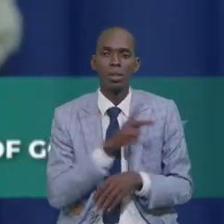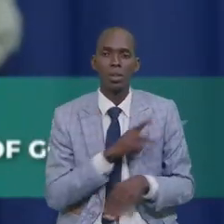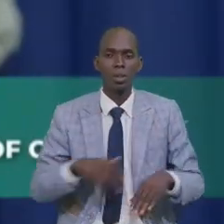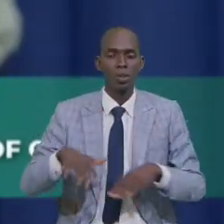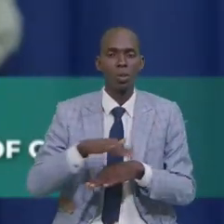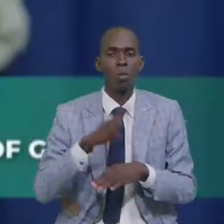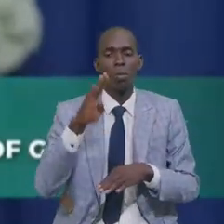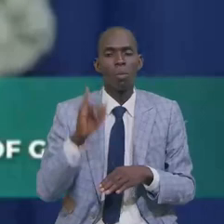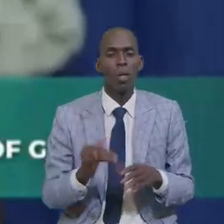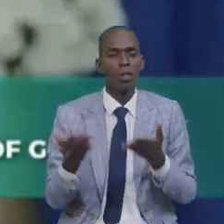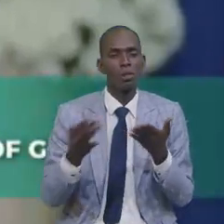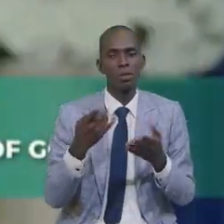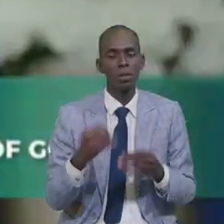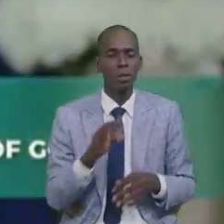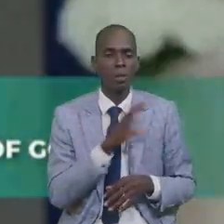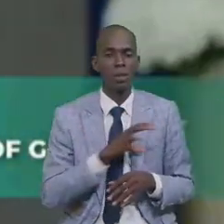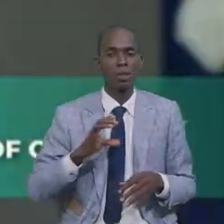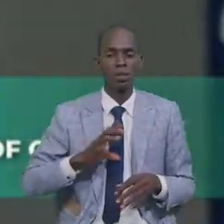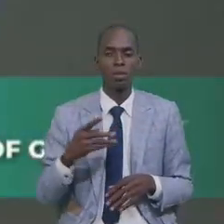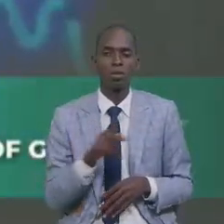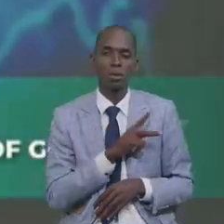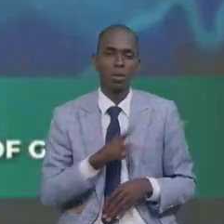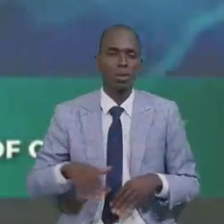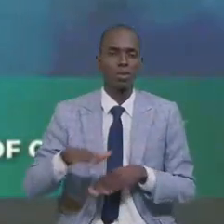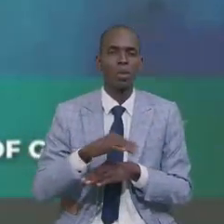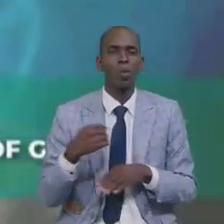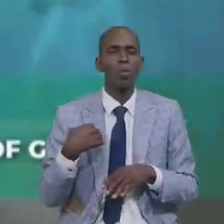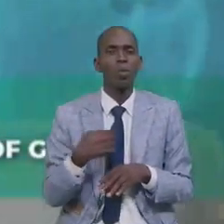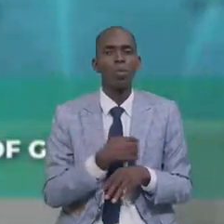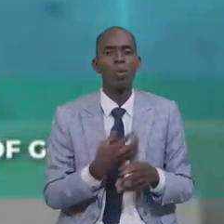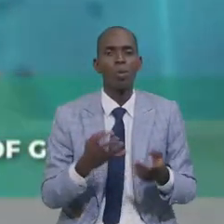En servant les citoyens du royaume.